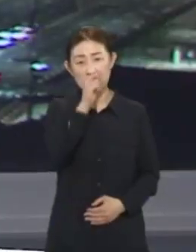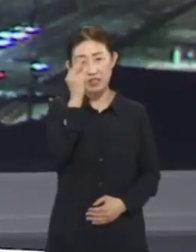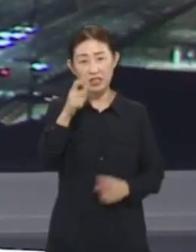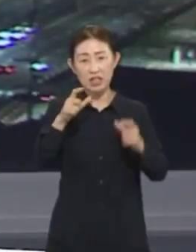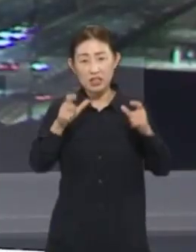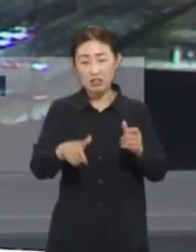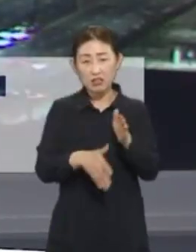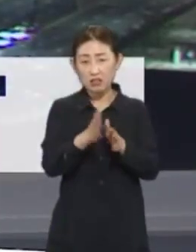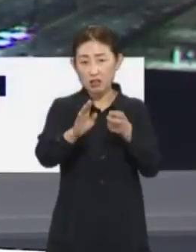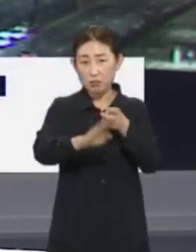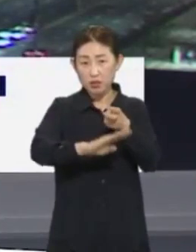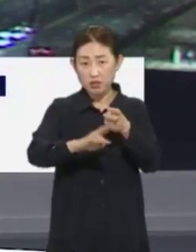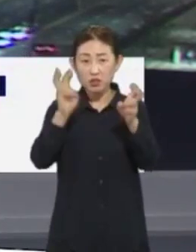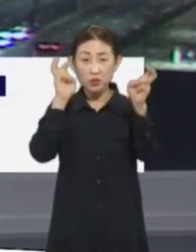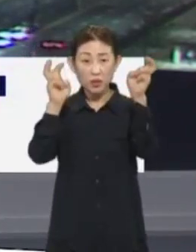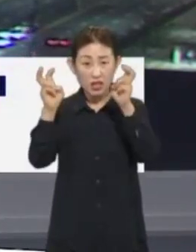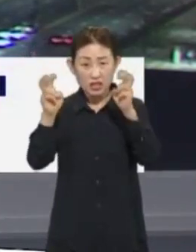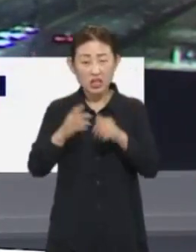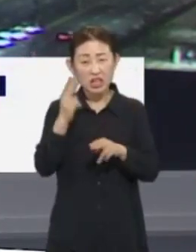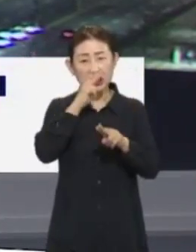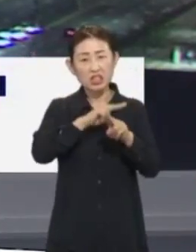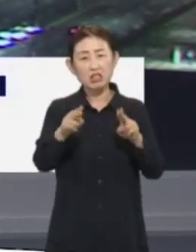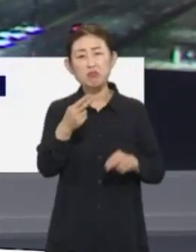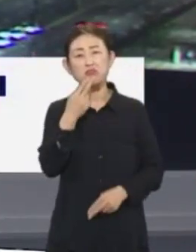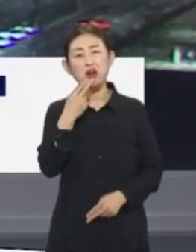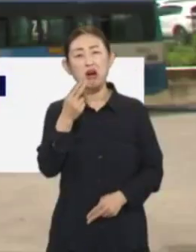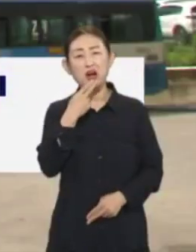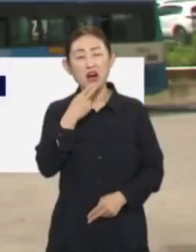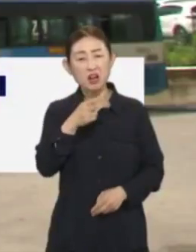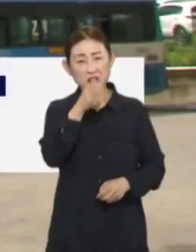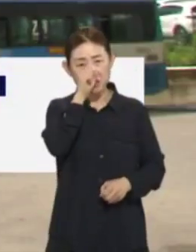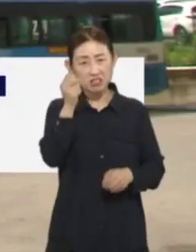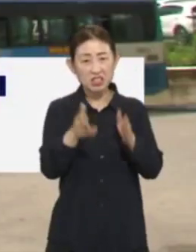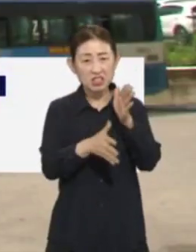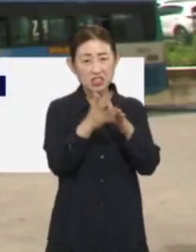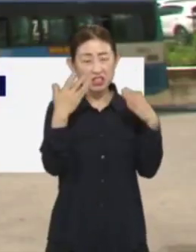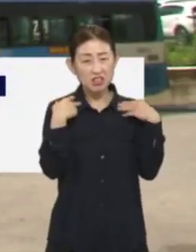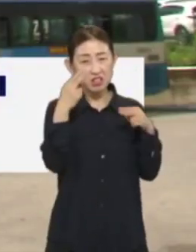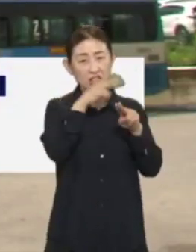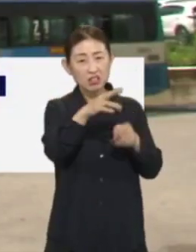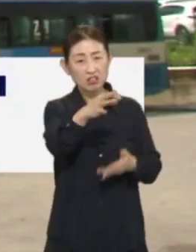서산 유일 시내버스 업체인 서령버스가 기름값이 없다며 서산시의